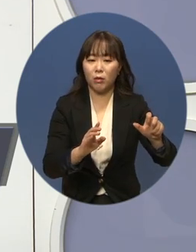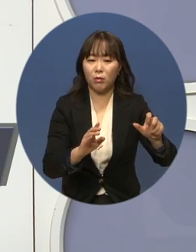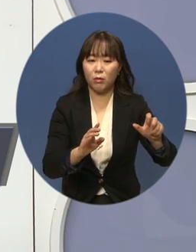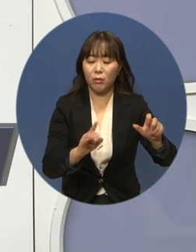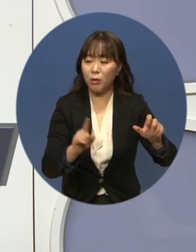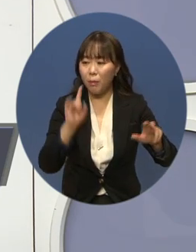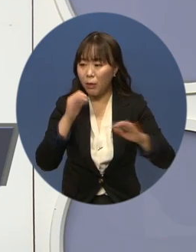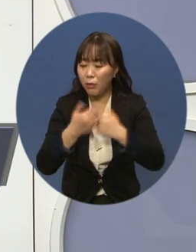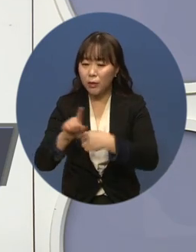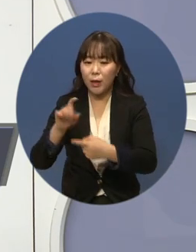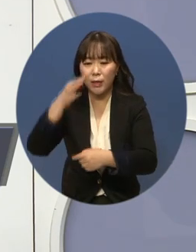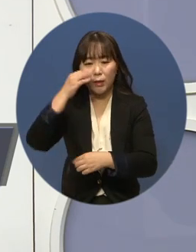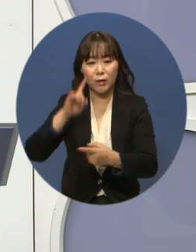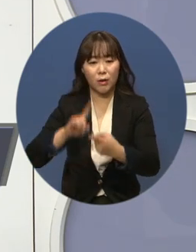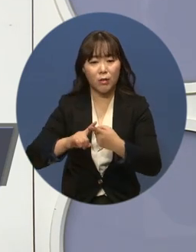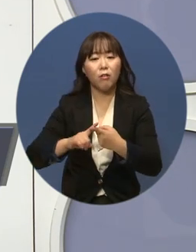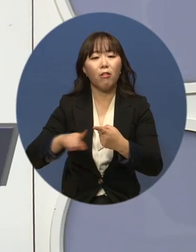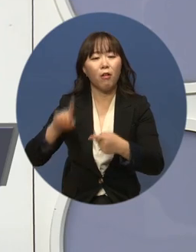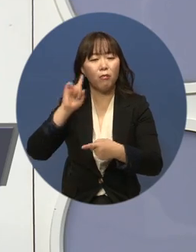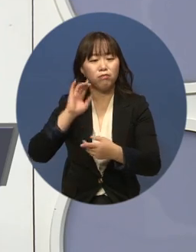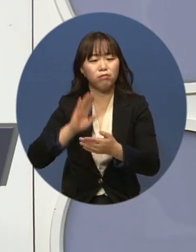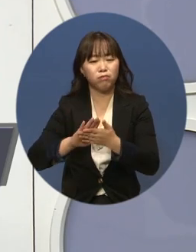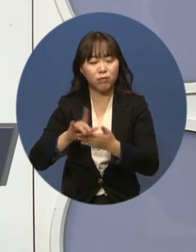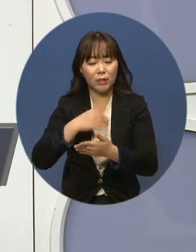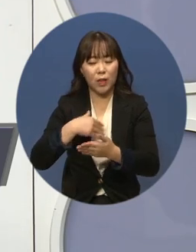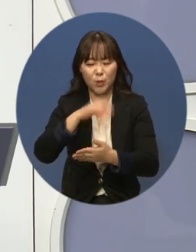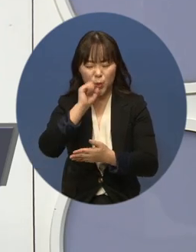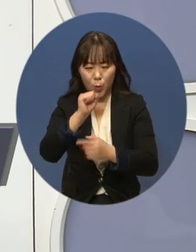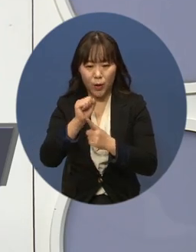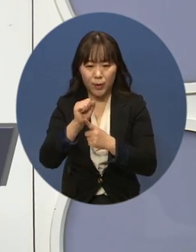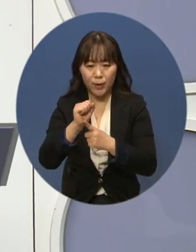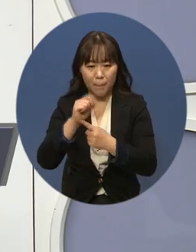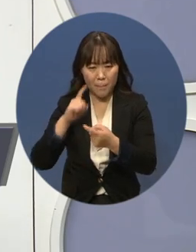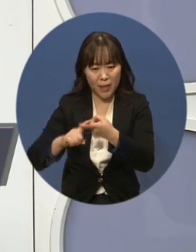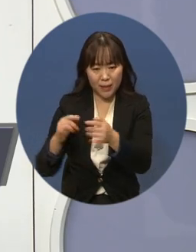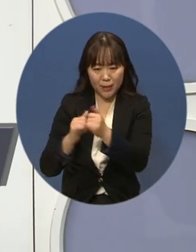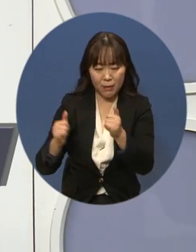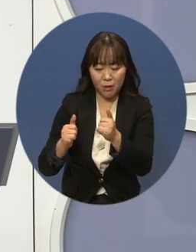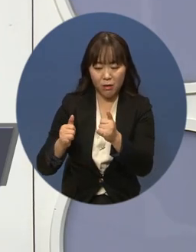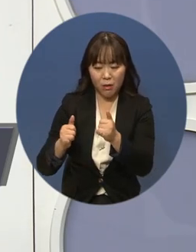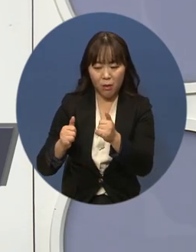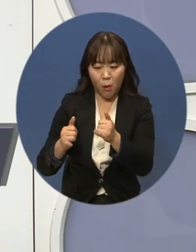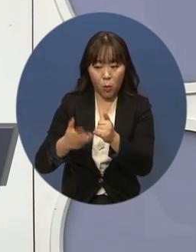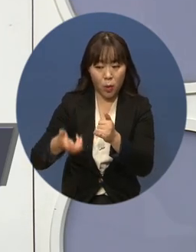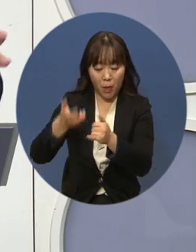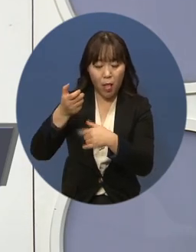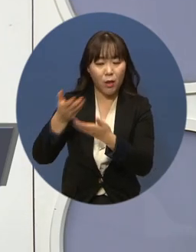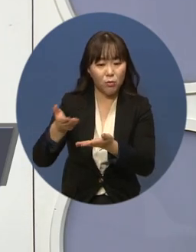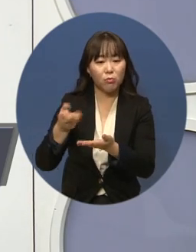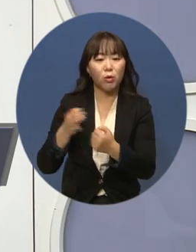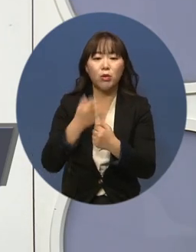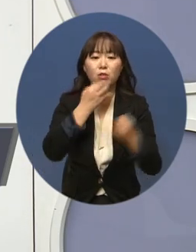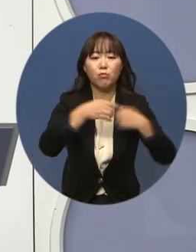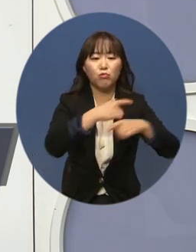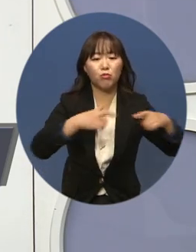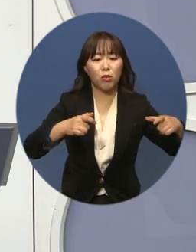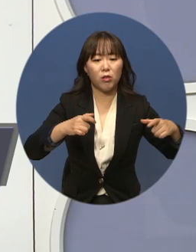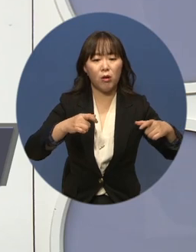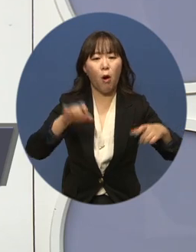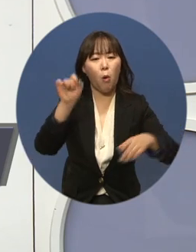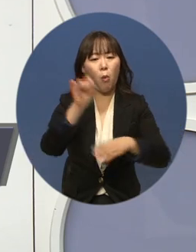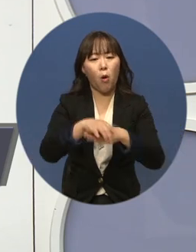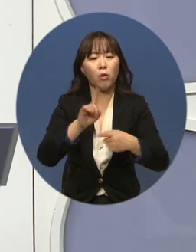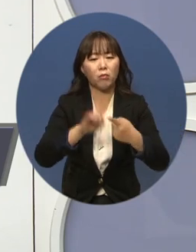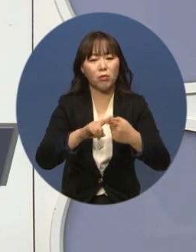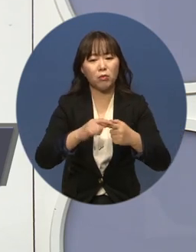군수, 구청장들이 뭐 자기에게 유리한 자기 팬되는 사람한테 승진을 해준다든지 또 수도권의 인허가 이런 게 굉장히